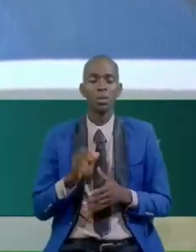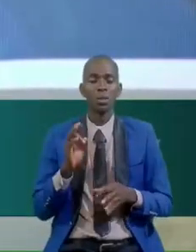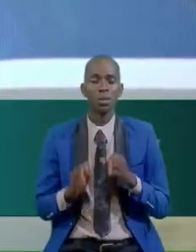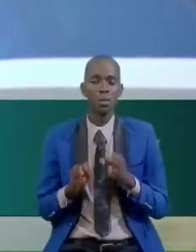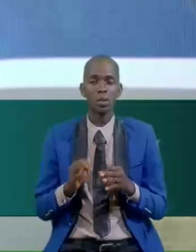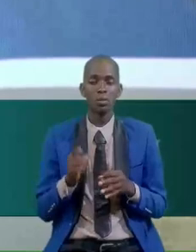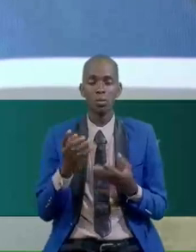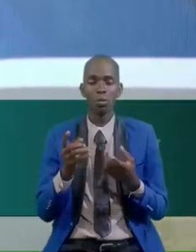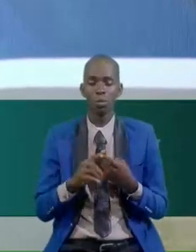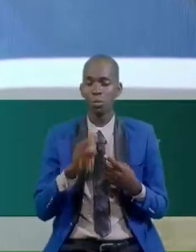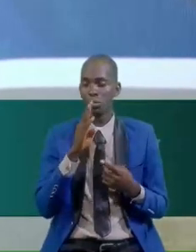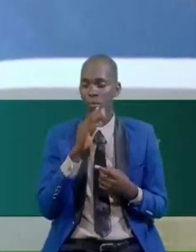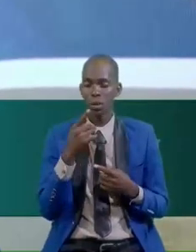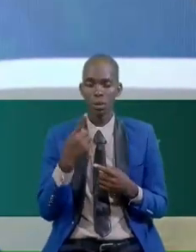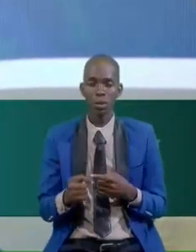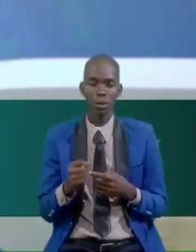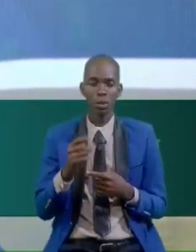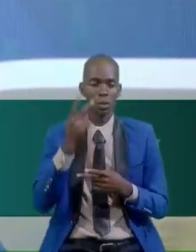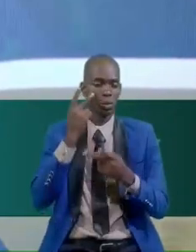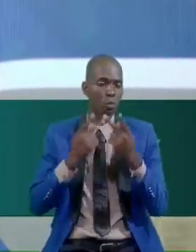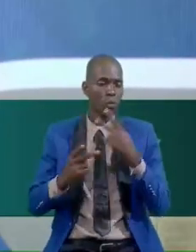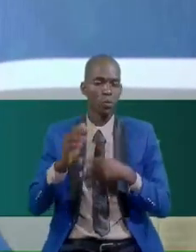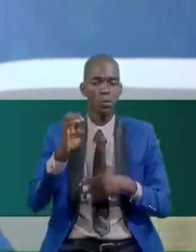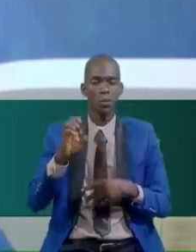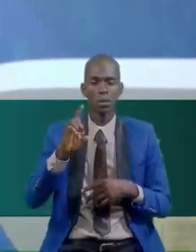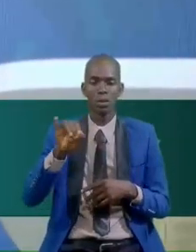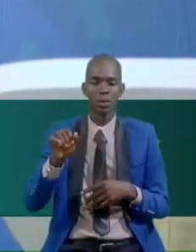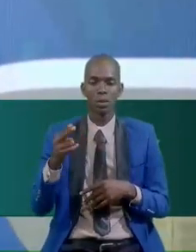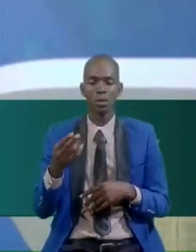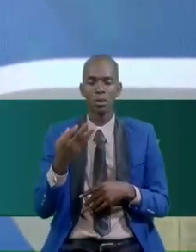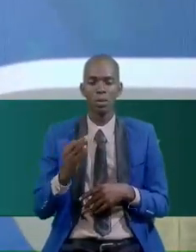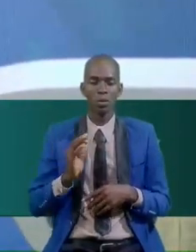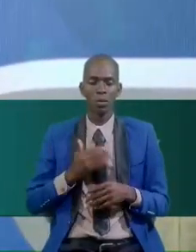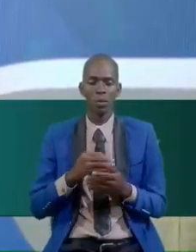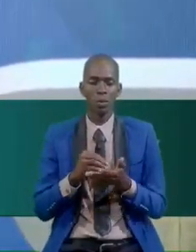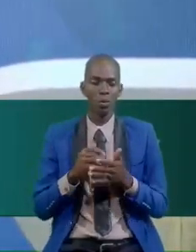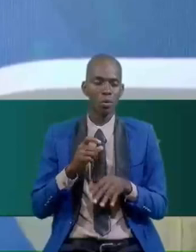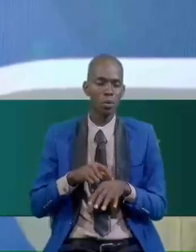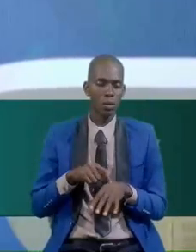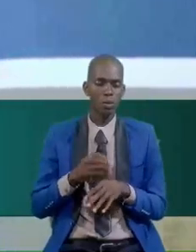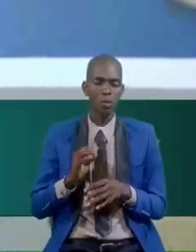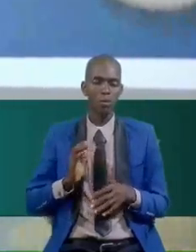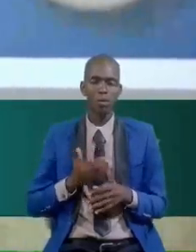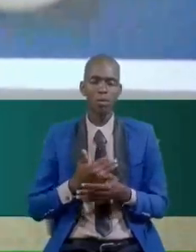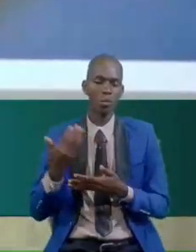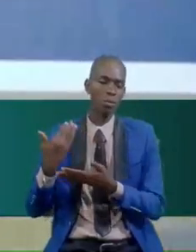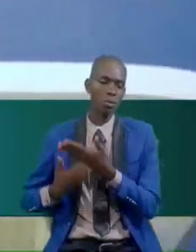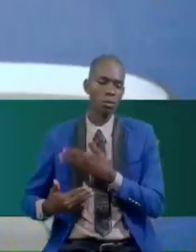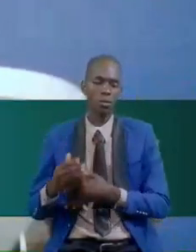Si nous devons être l'Élie de notre temps, l'Élie de notre génération, l'Élie de nos jours,